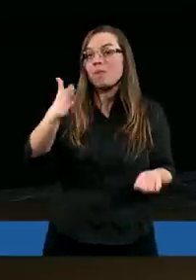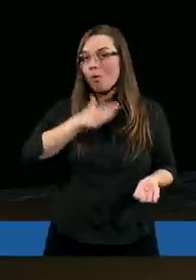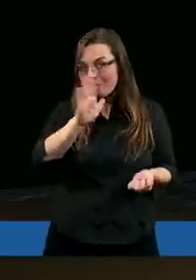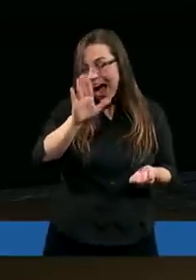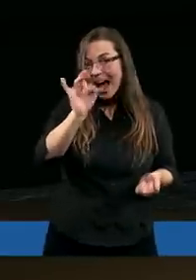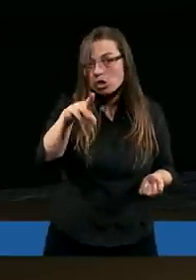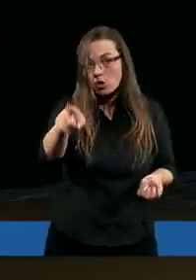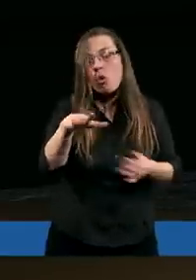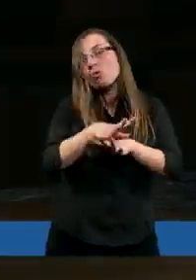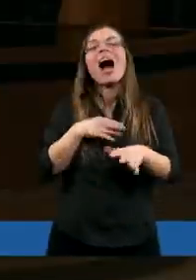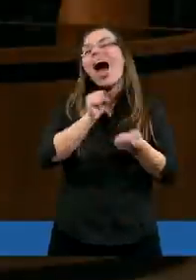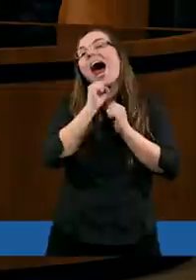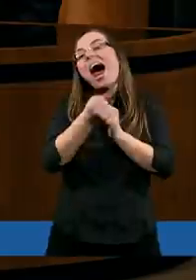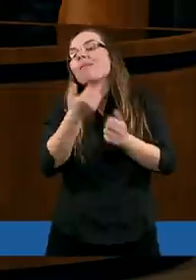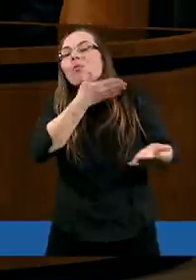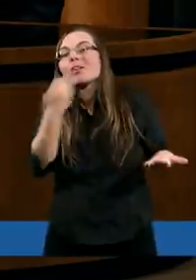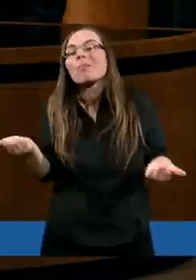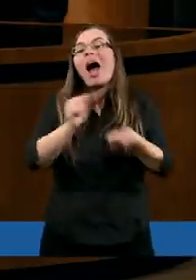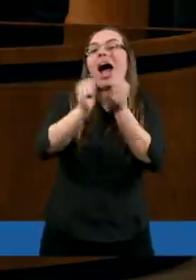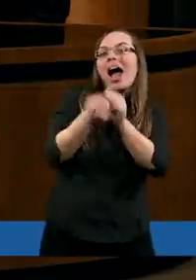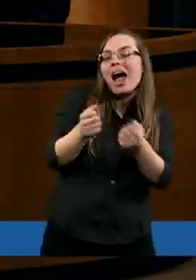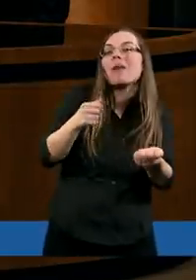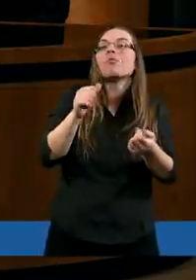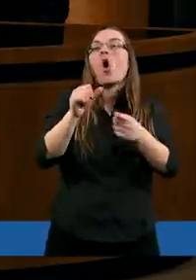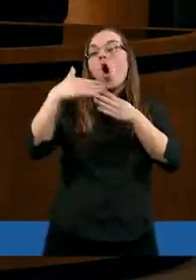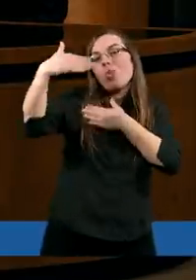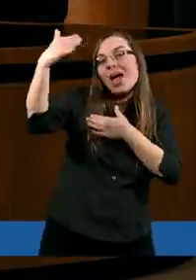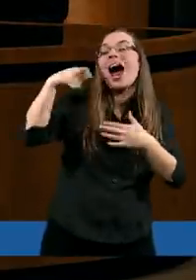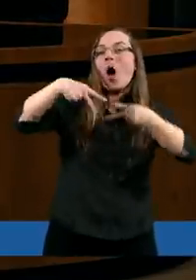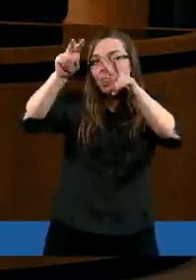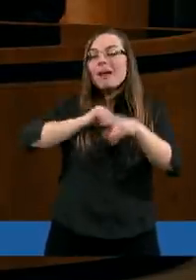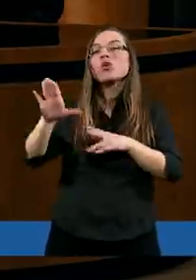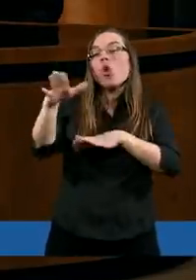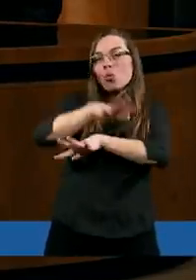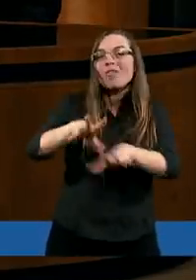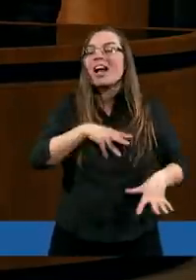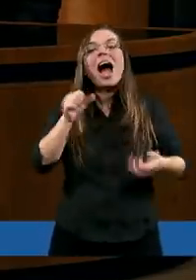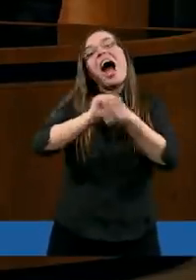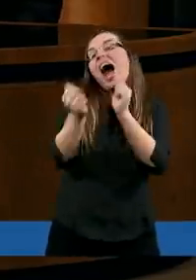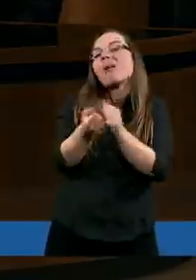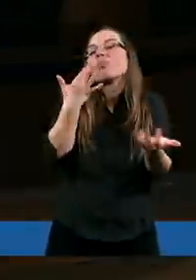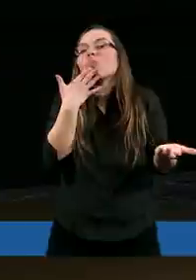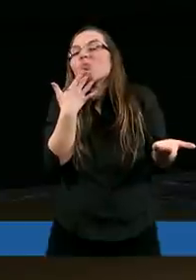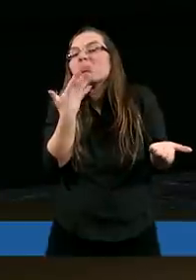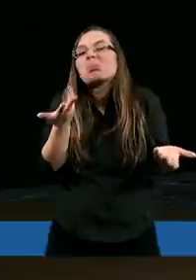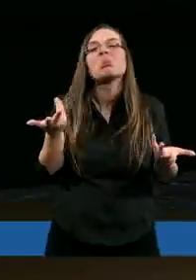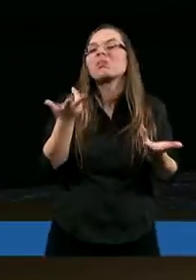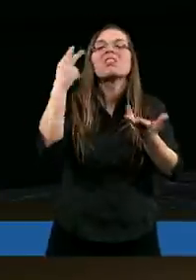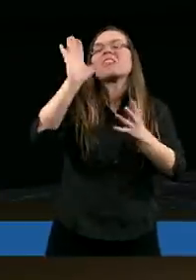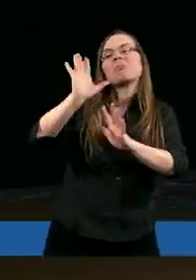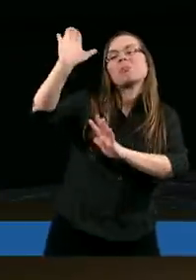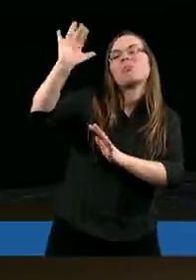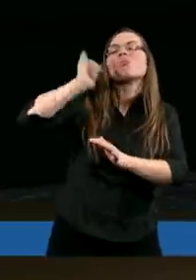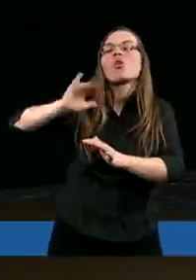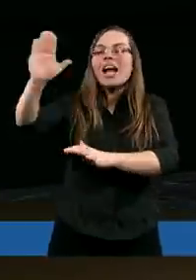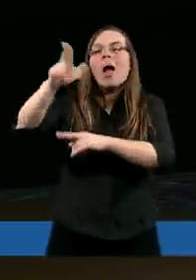albo go nie masz. No właśnie. Że albo poddaliśmy się Duchowi Świętemu, albo mówimy, nie zaczekaj trochę